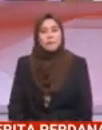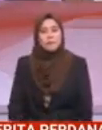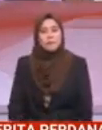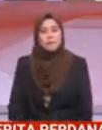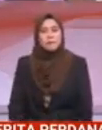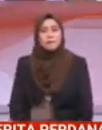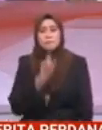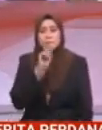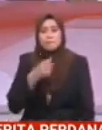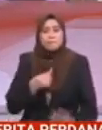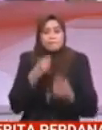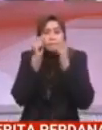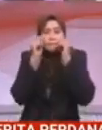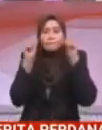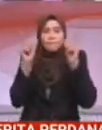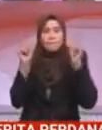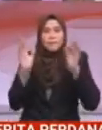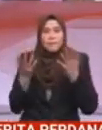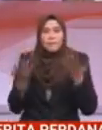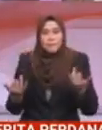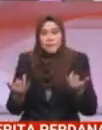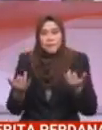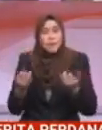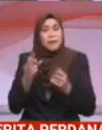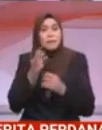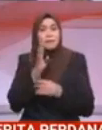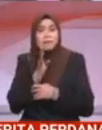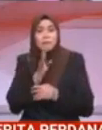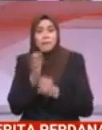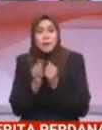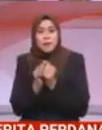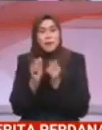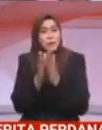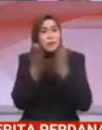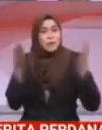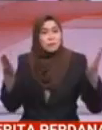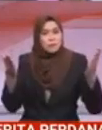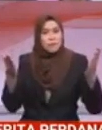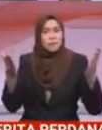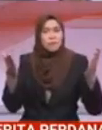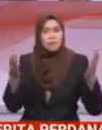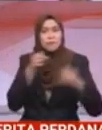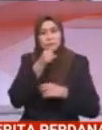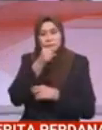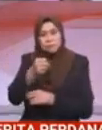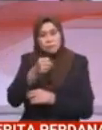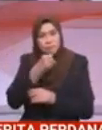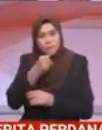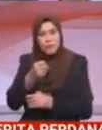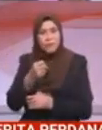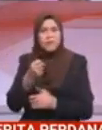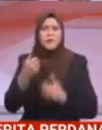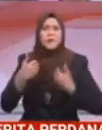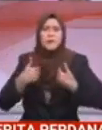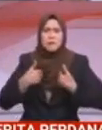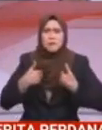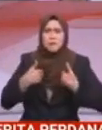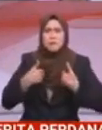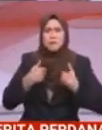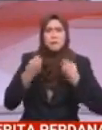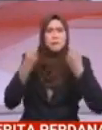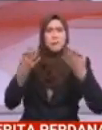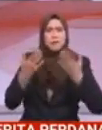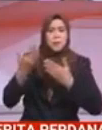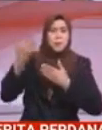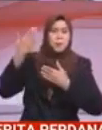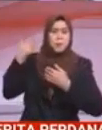Saya memang tak sangka sebab macam saya cakap tadi dekat press conference, saya pernah hasilkan beberapa buah lagu Melayu,